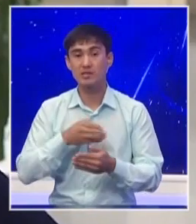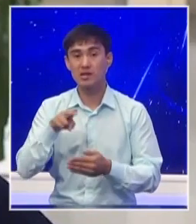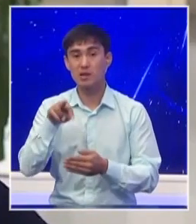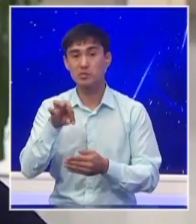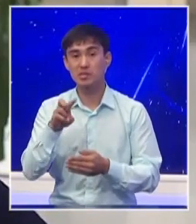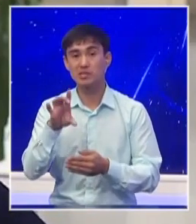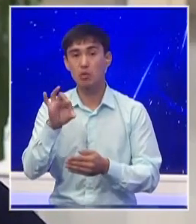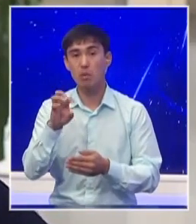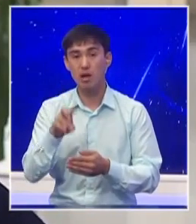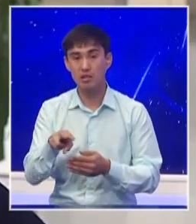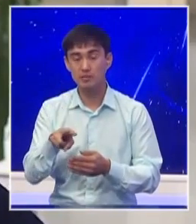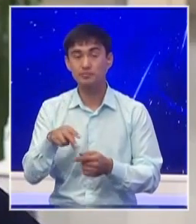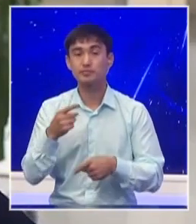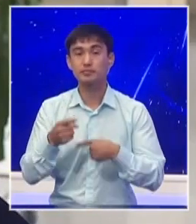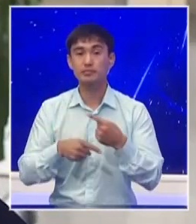лепсинского саумала.